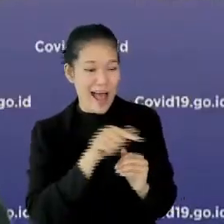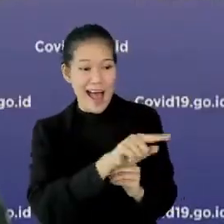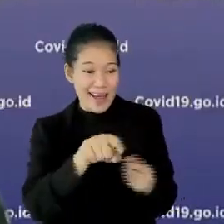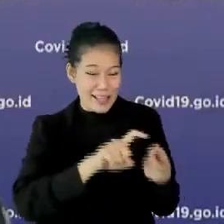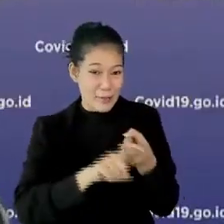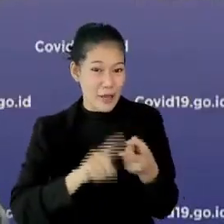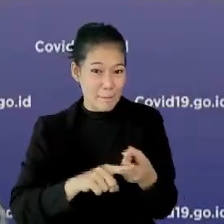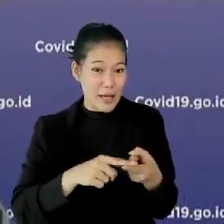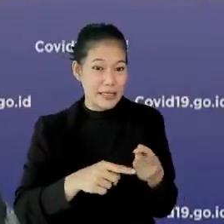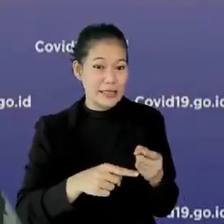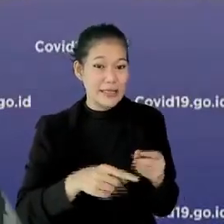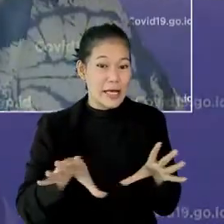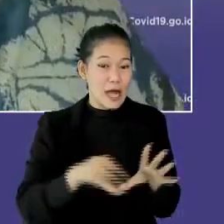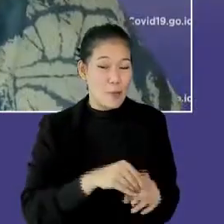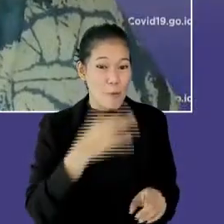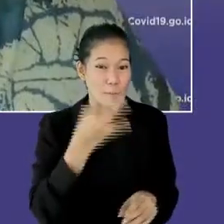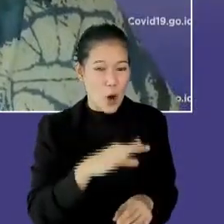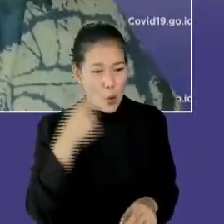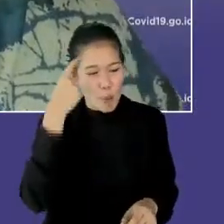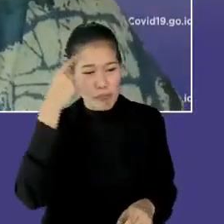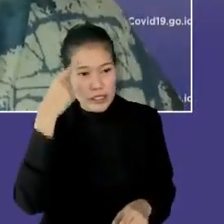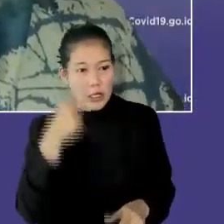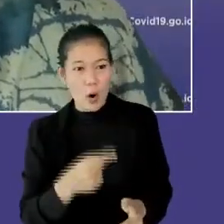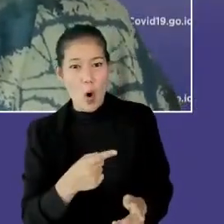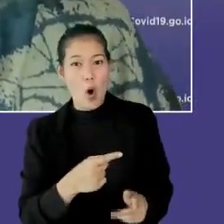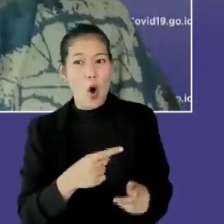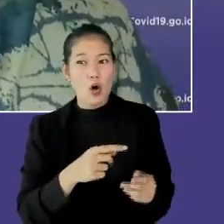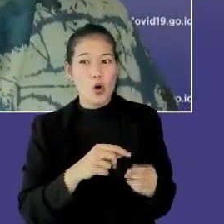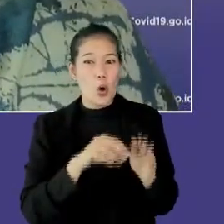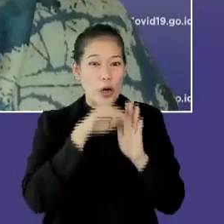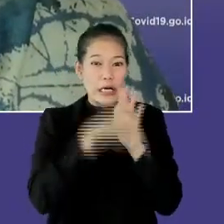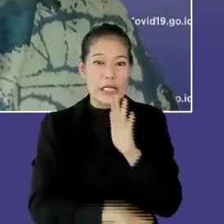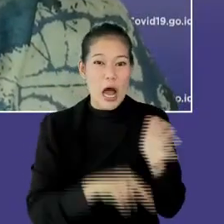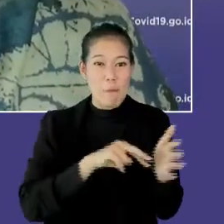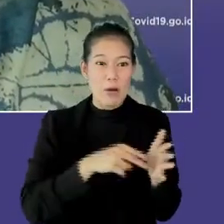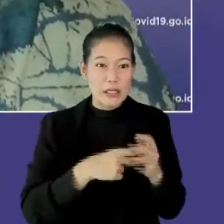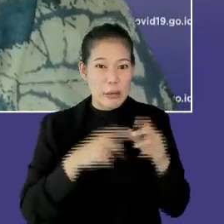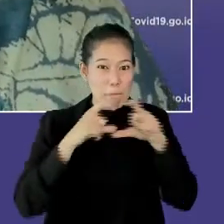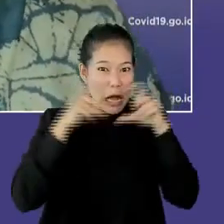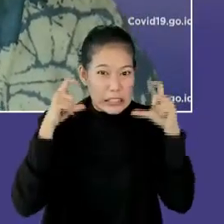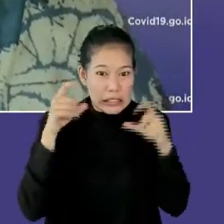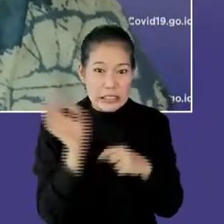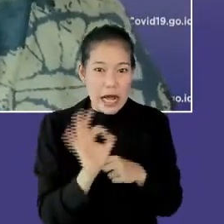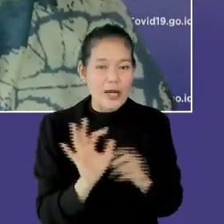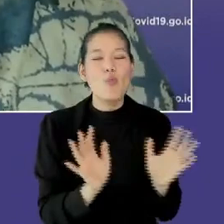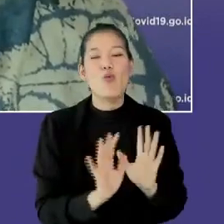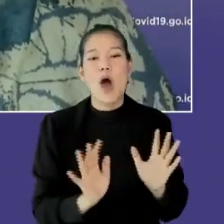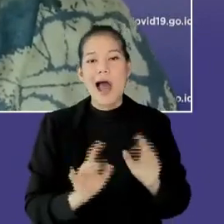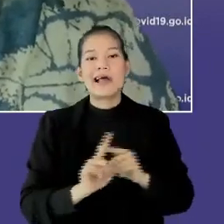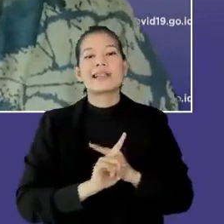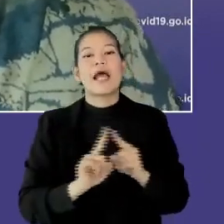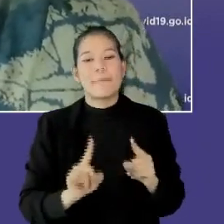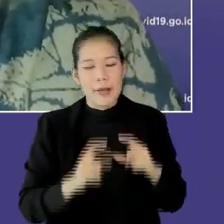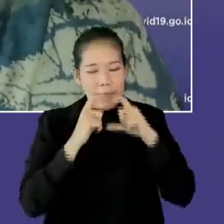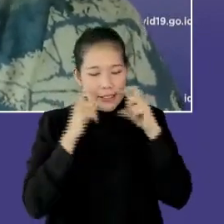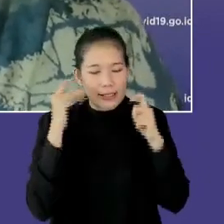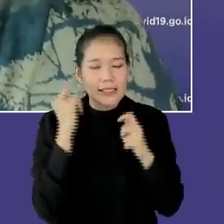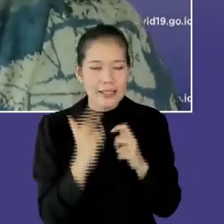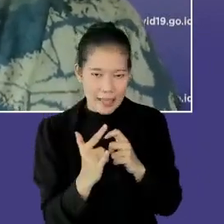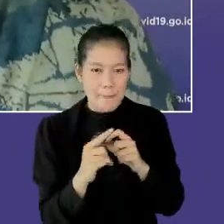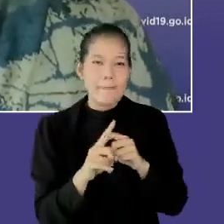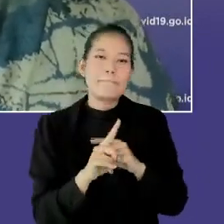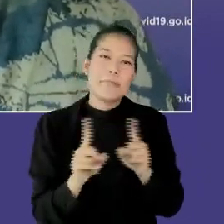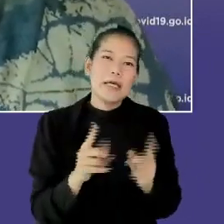sini yang barangkali baru gabung gitu ya, jangan berpikir bahwa kalau kepatuhannya rendah mereka sama sekali nggak pakai masker atau nggak jaga jarak. Enggak, tetap aja pakai masker, jaga